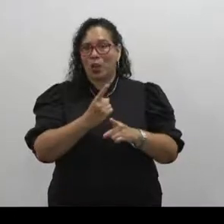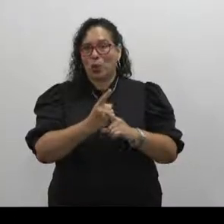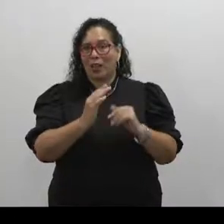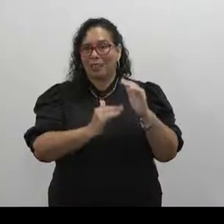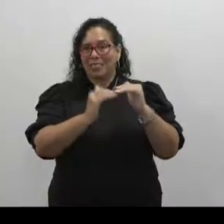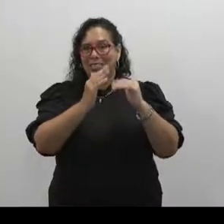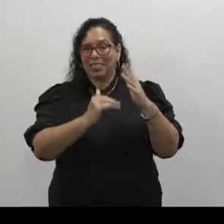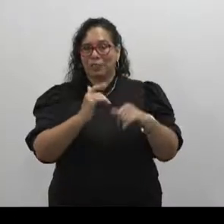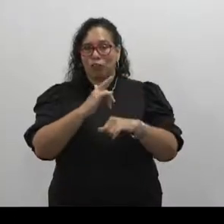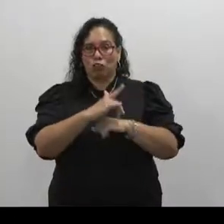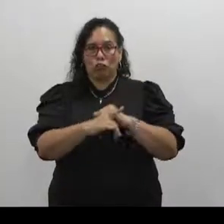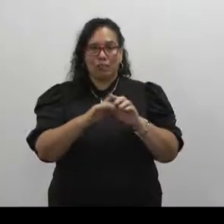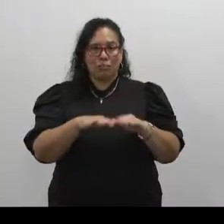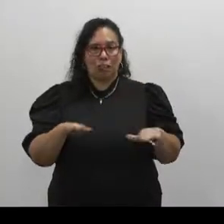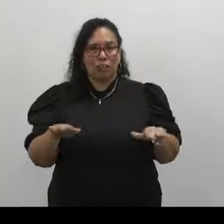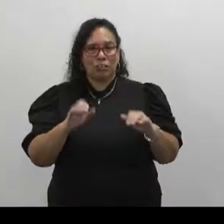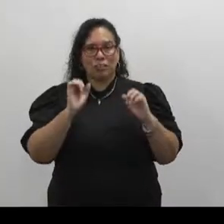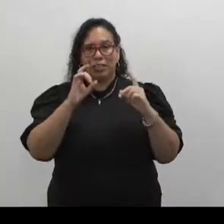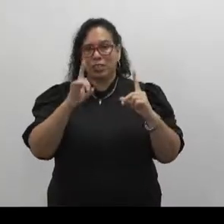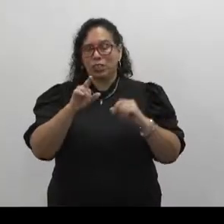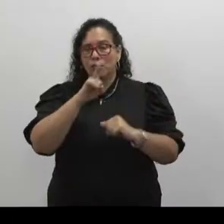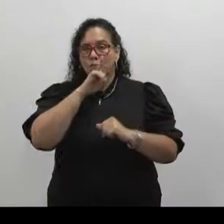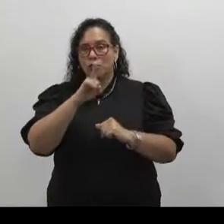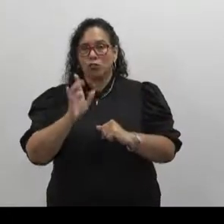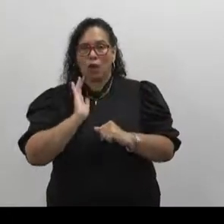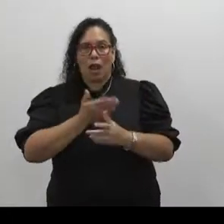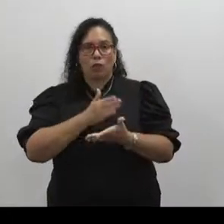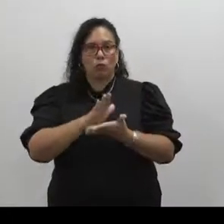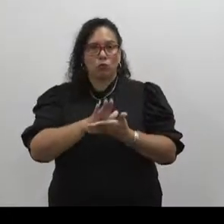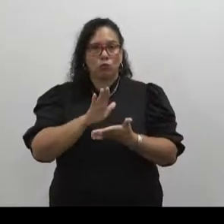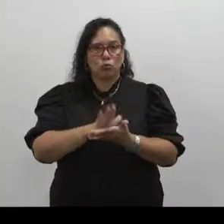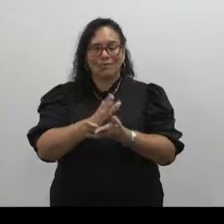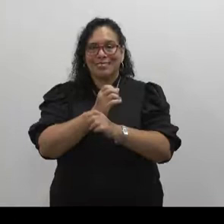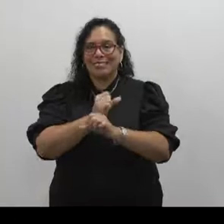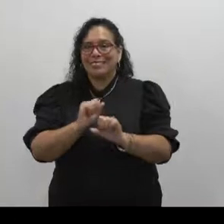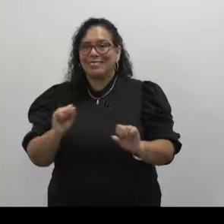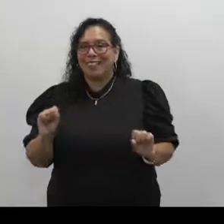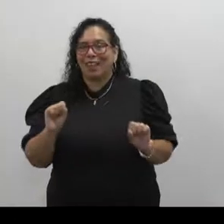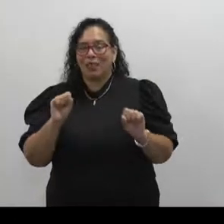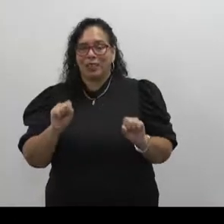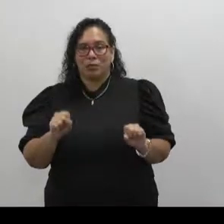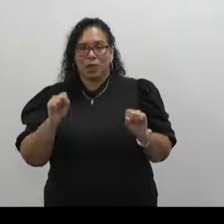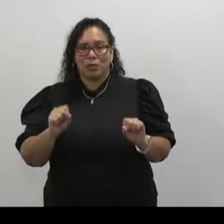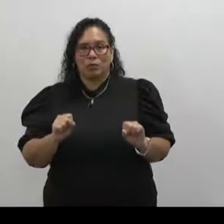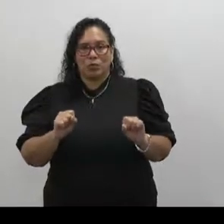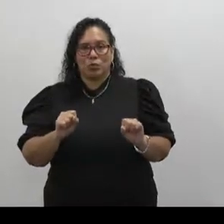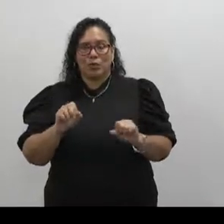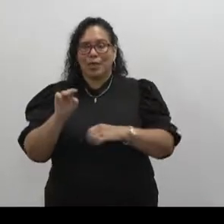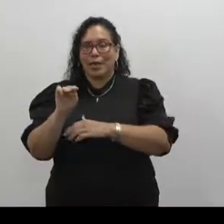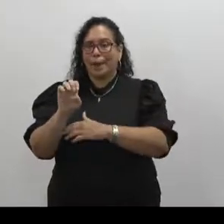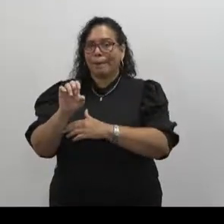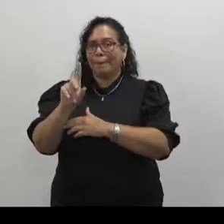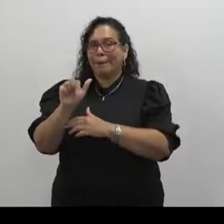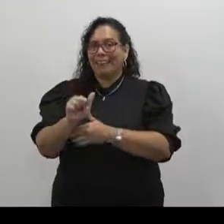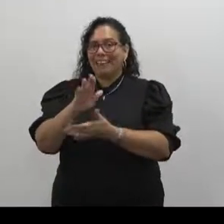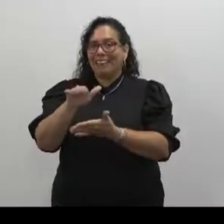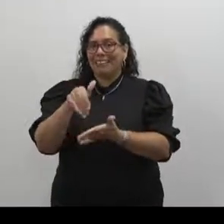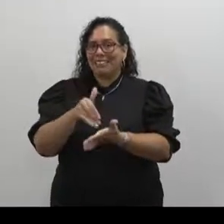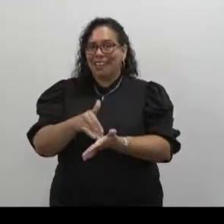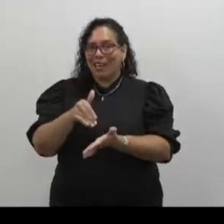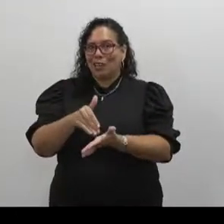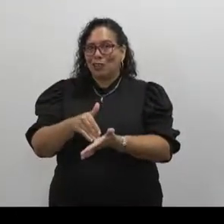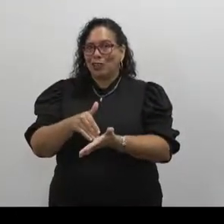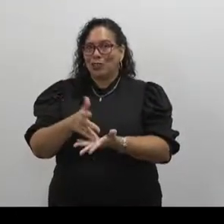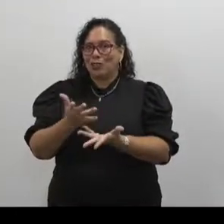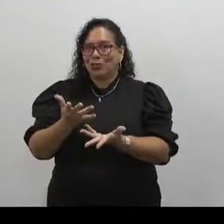bê lì dương ai miền là tập hiếp sang song hay thà ra chỉ là một phần có đôi chia